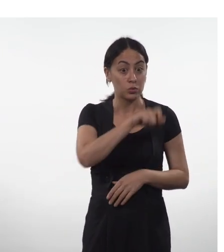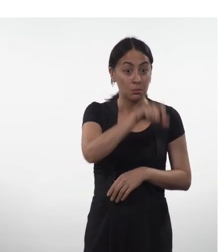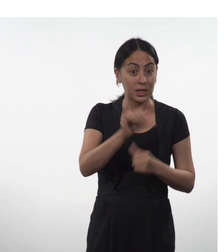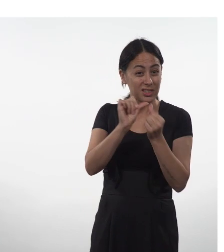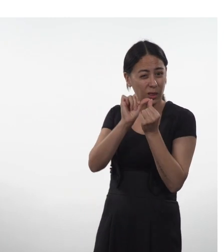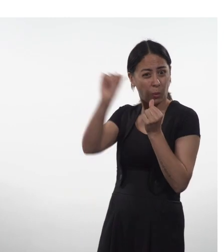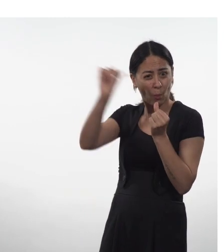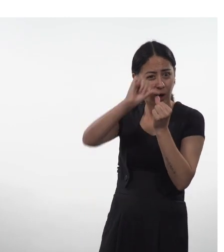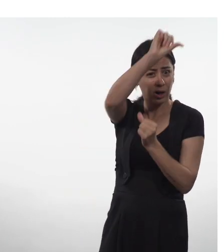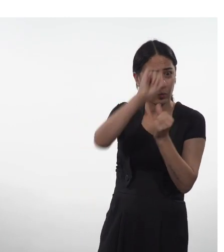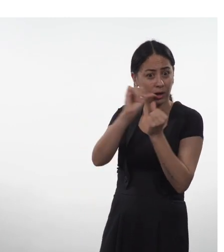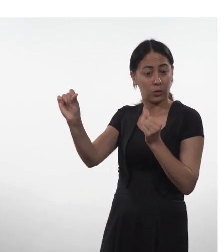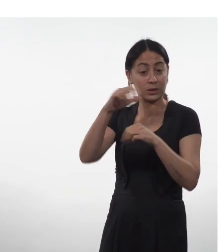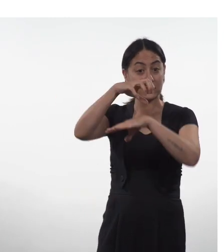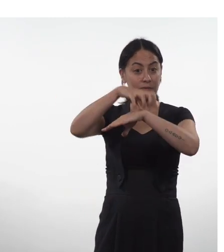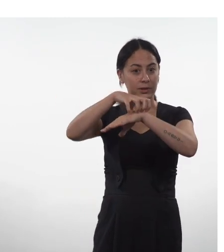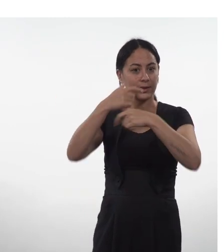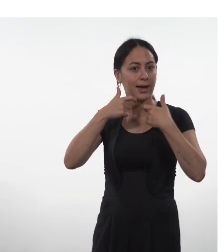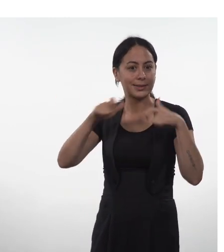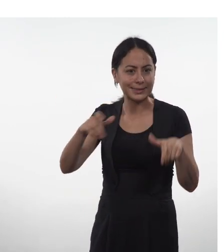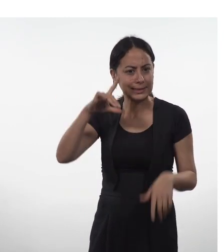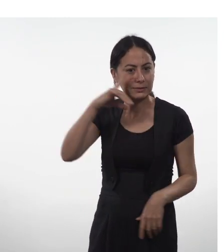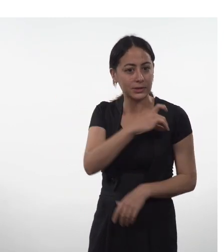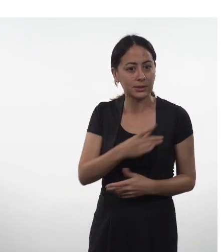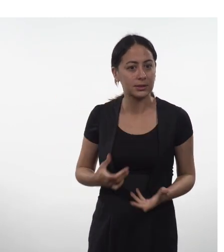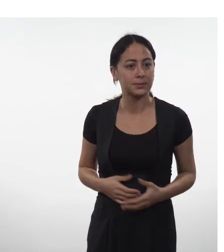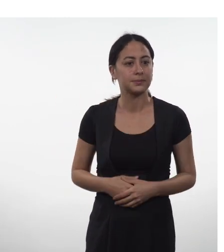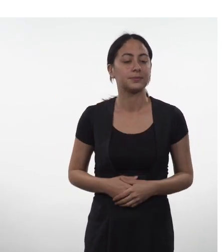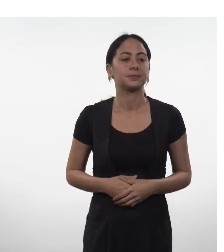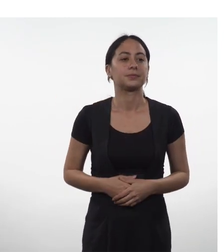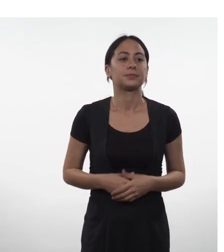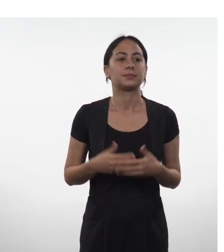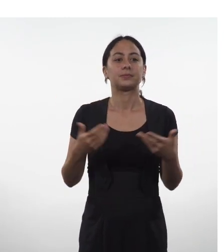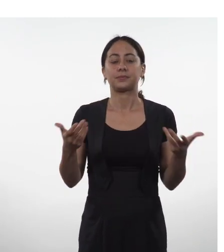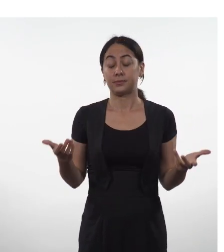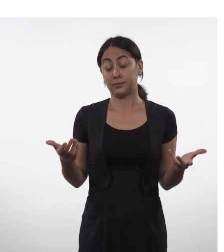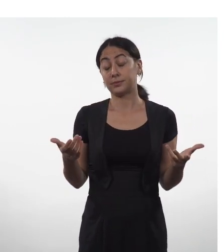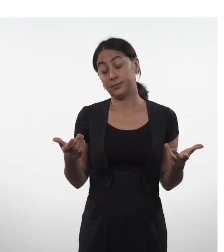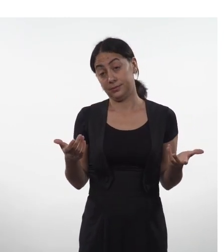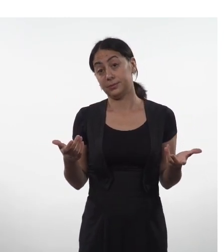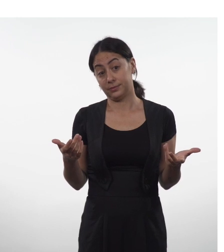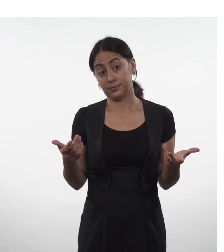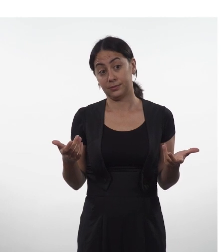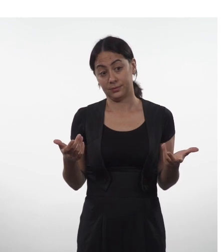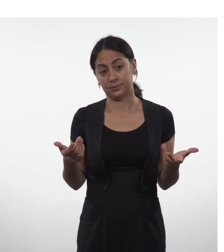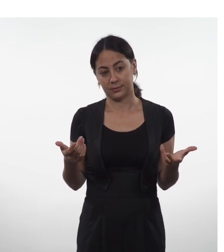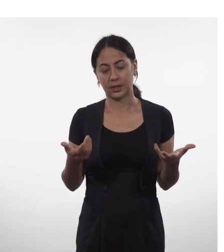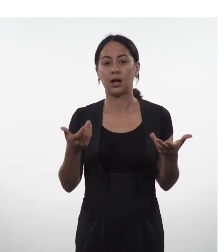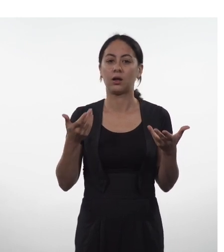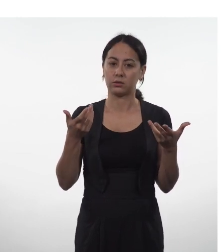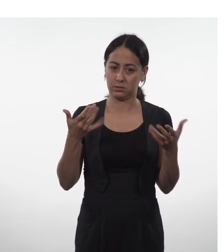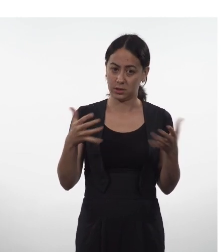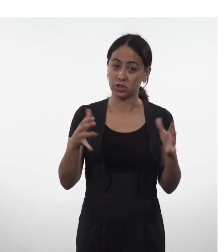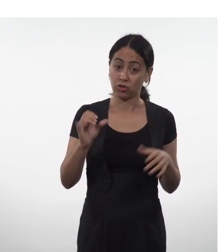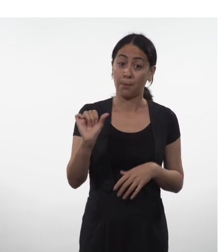de ces unités-là? Alors, c'est la question principale qui se pose. Alors, on sait déjà rentrer en contact